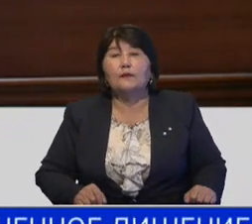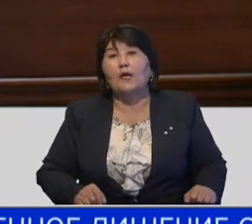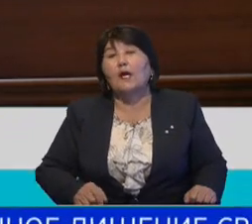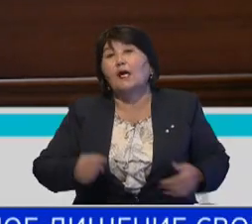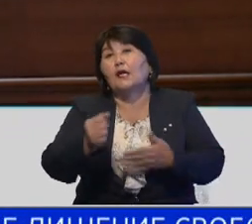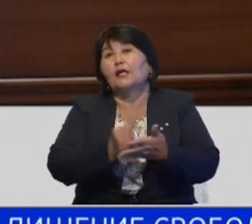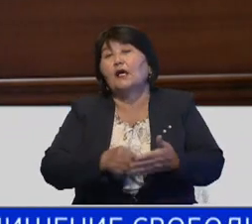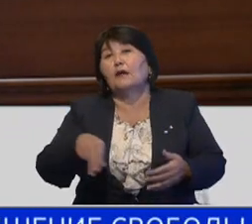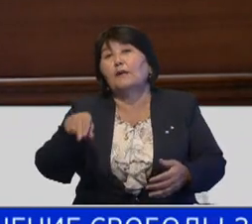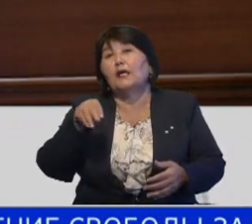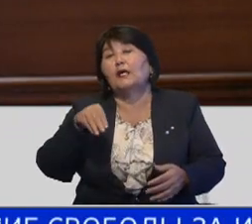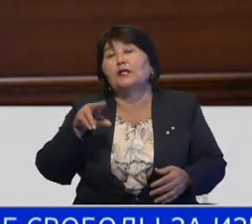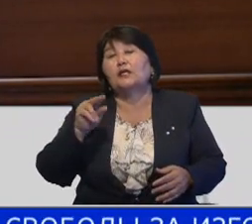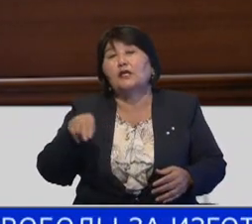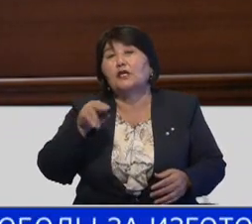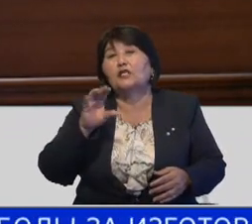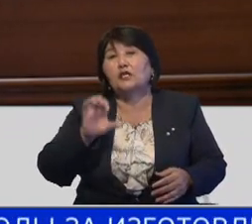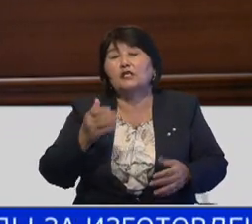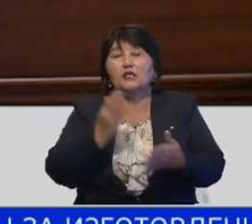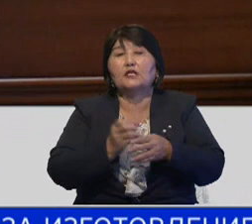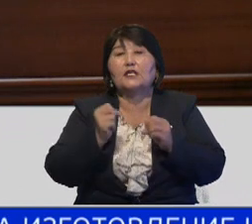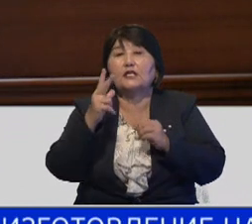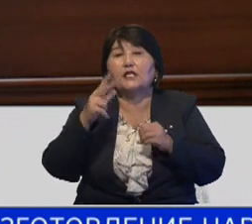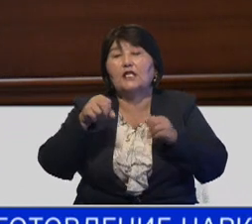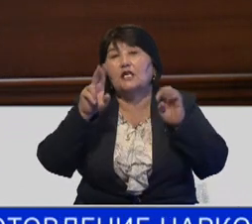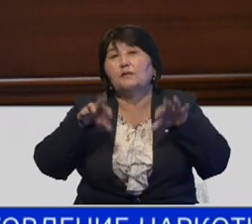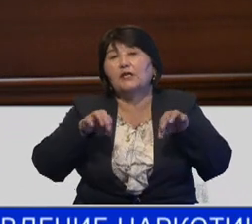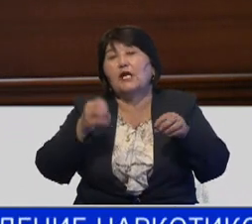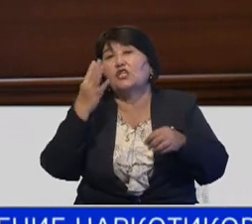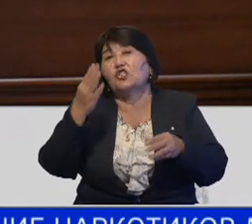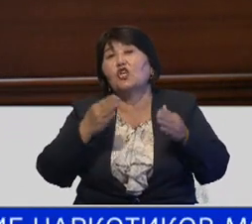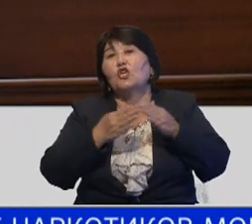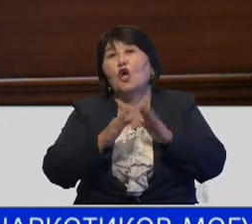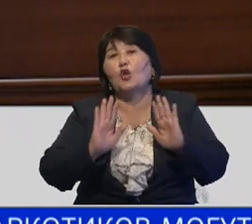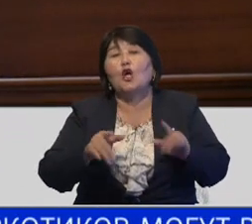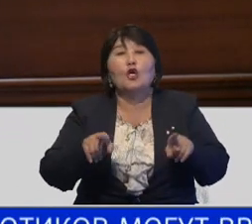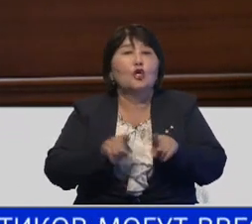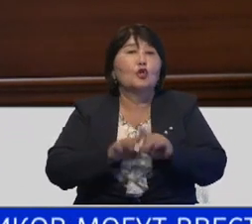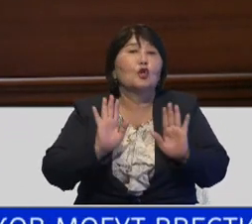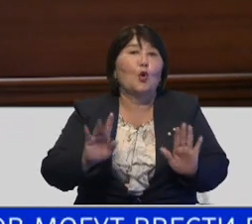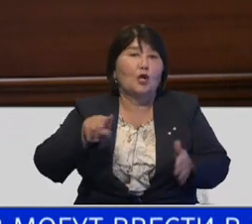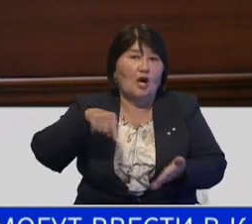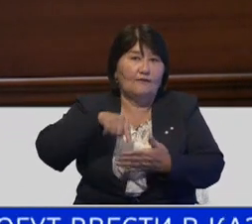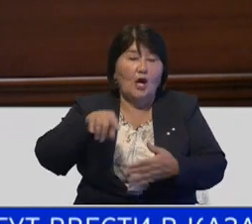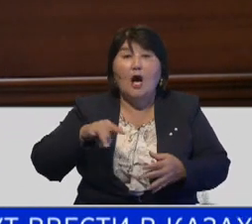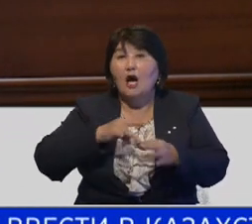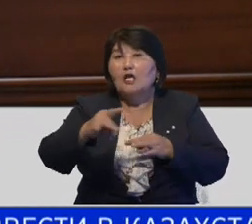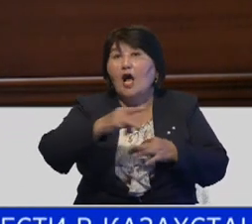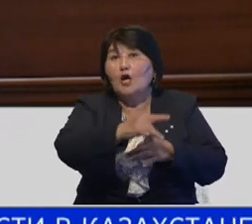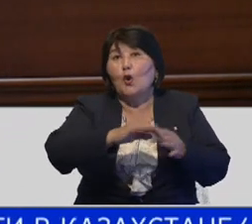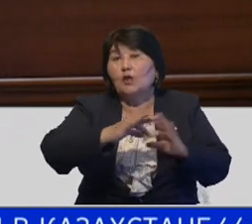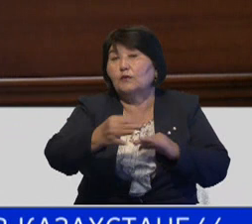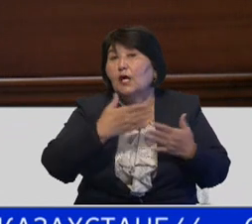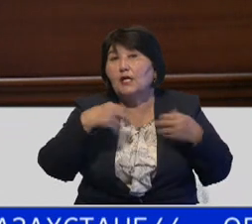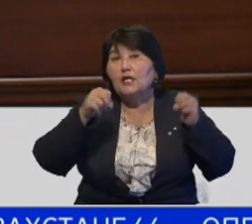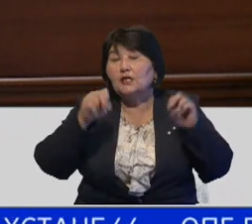дчс для борьбы с паводками имеется только 13 единиц спецтехники и четыре лодки И то только в городе в районах отделах нет